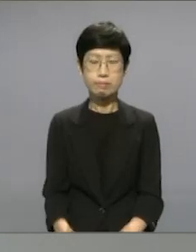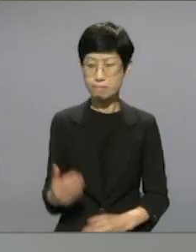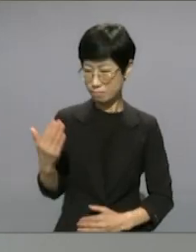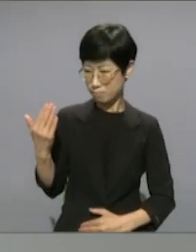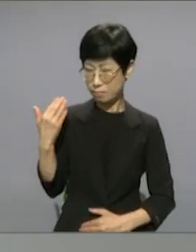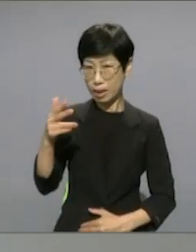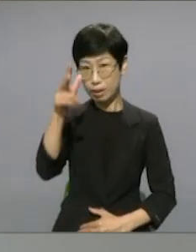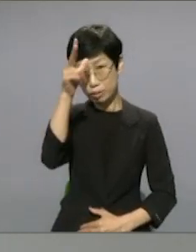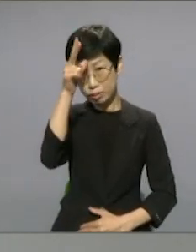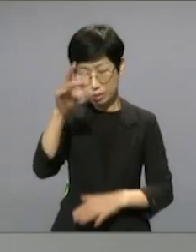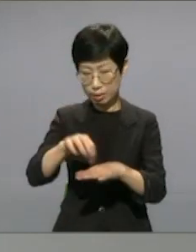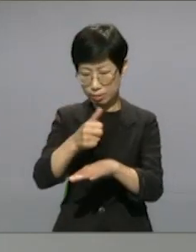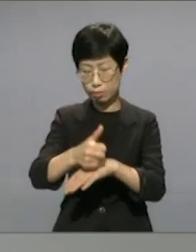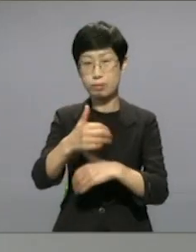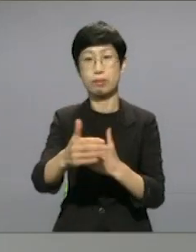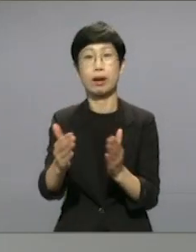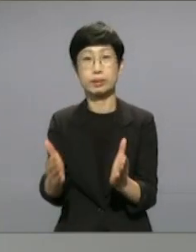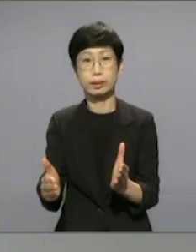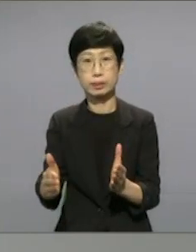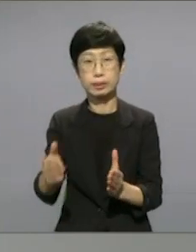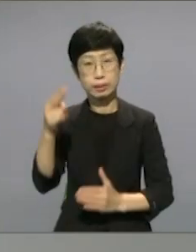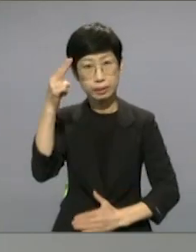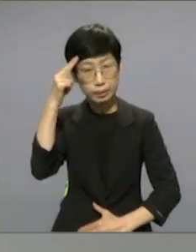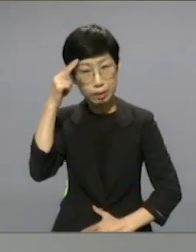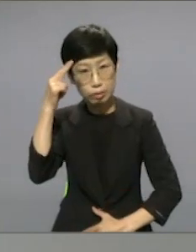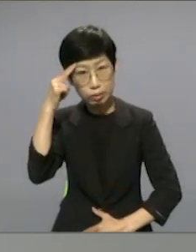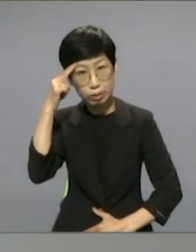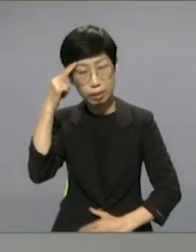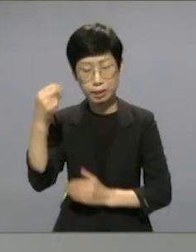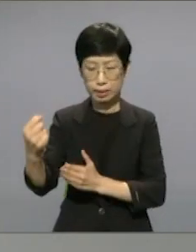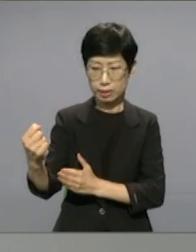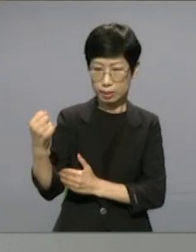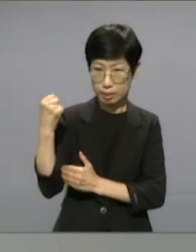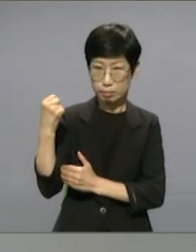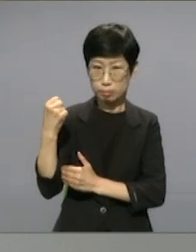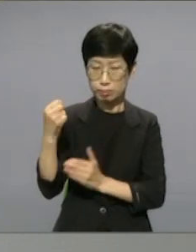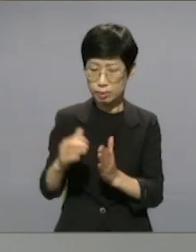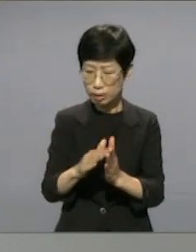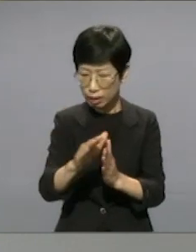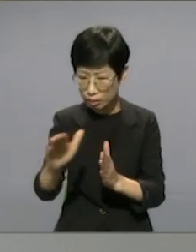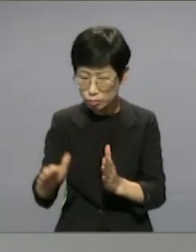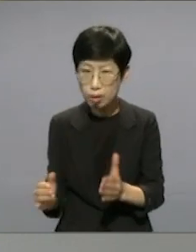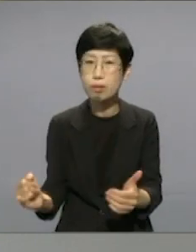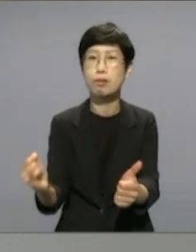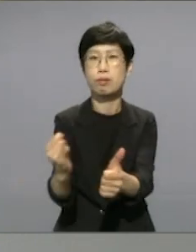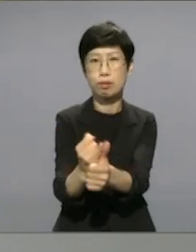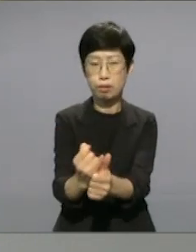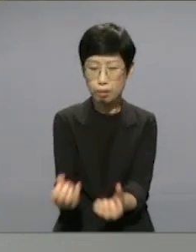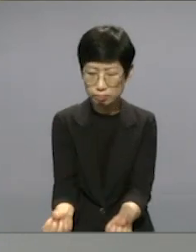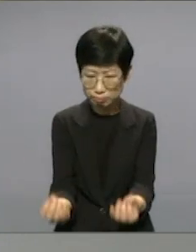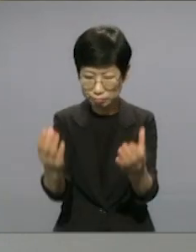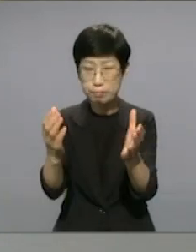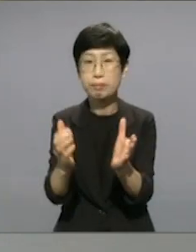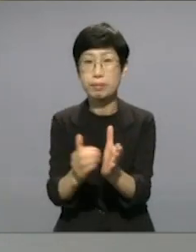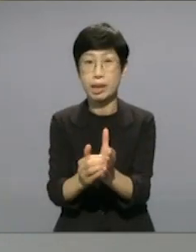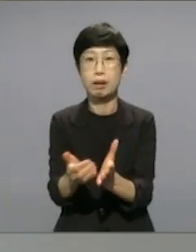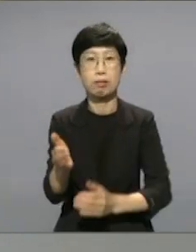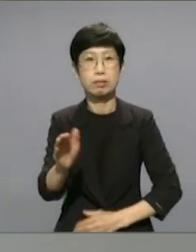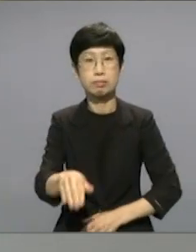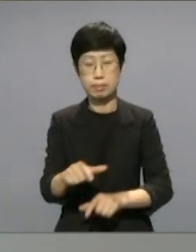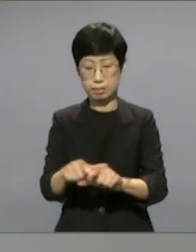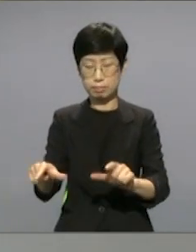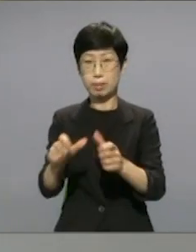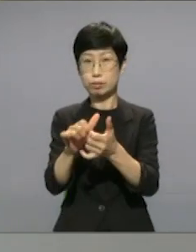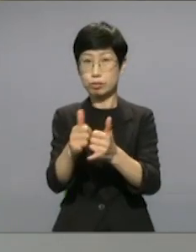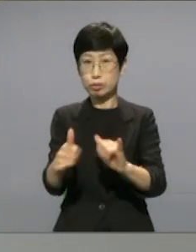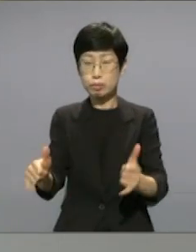최근 요르단 왕실은 사우디 유력 가문과 결혼식을 올리며 화려한 축제를 연출했는데요. 하지만 일반